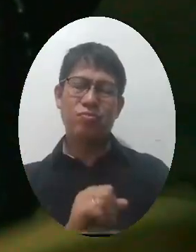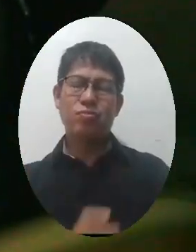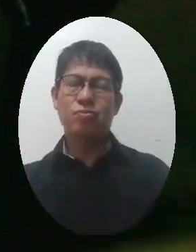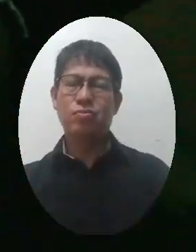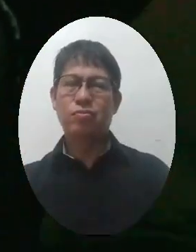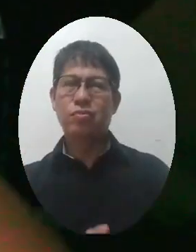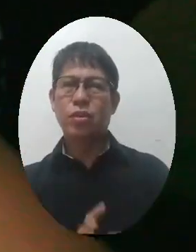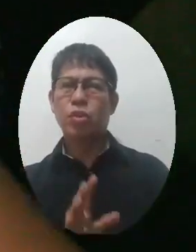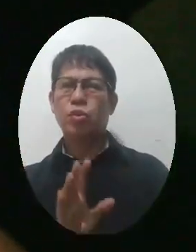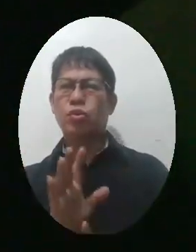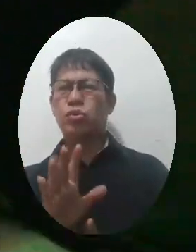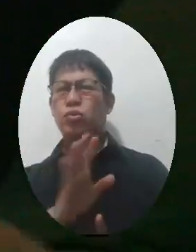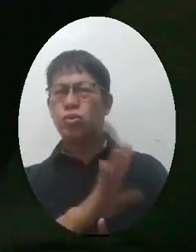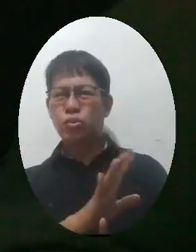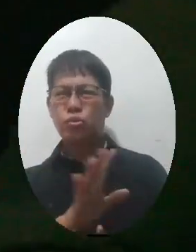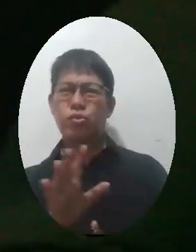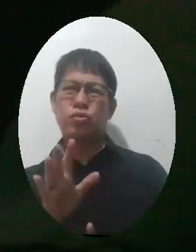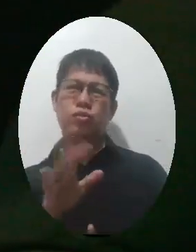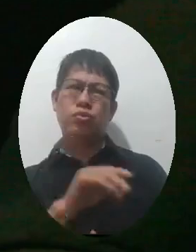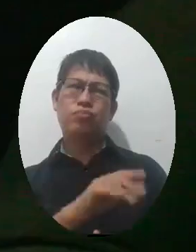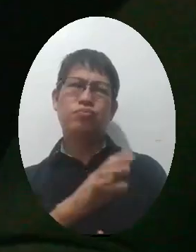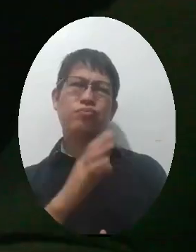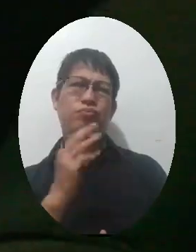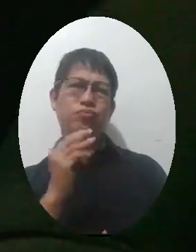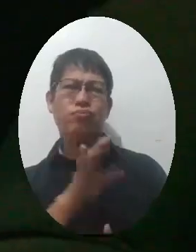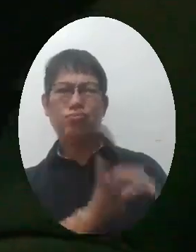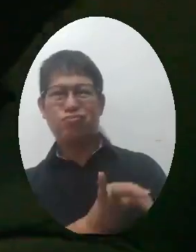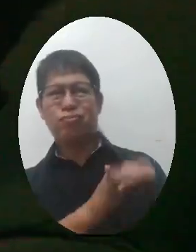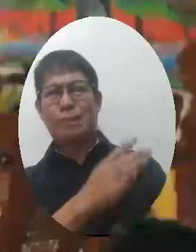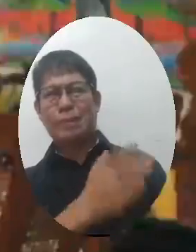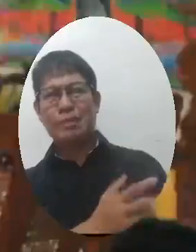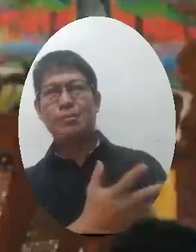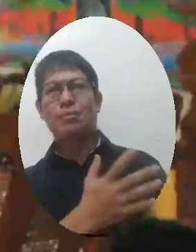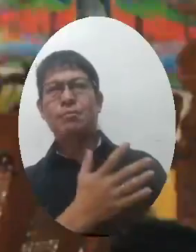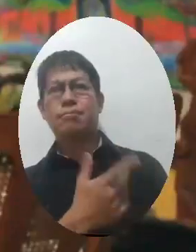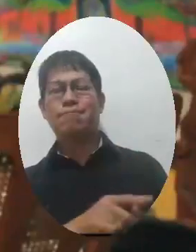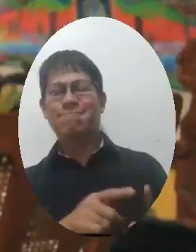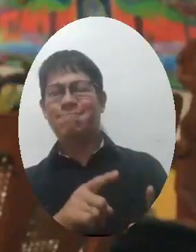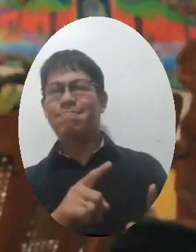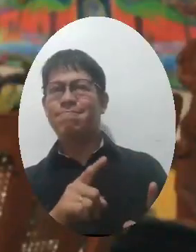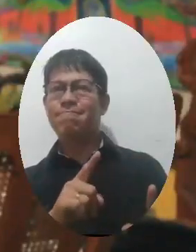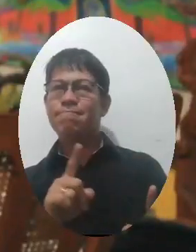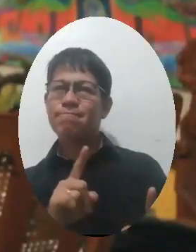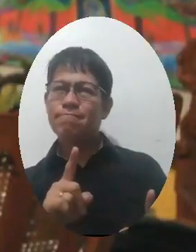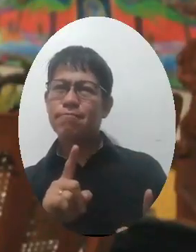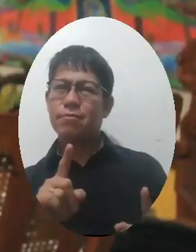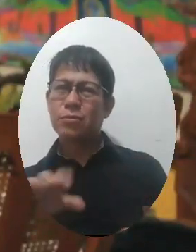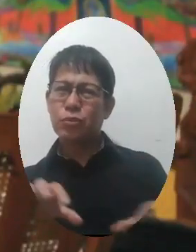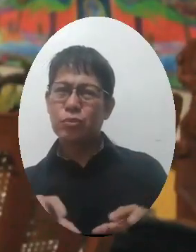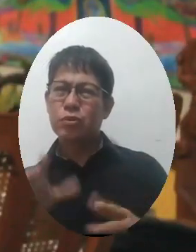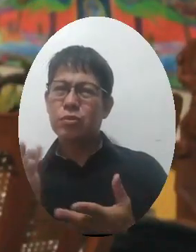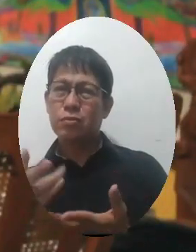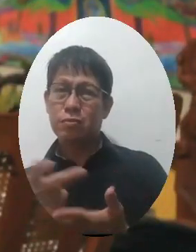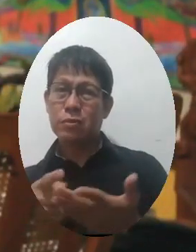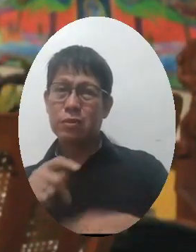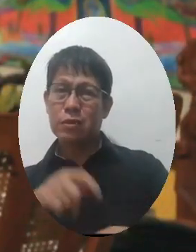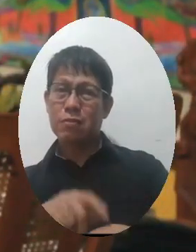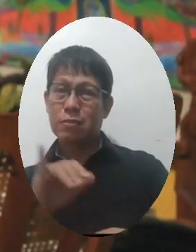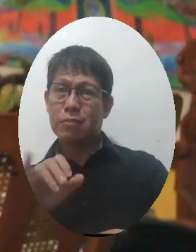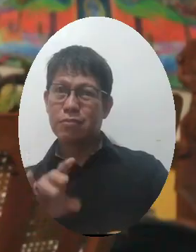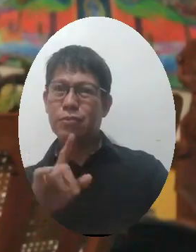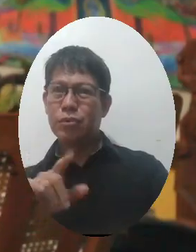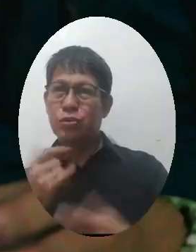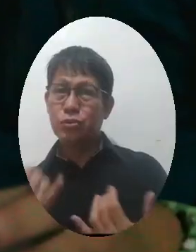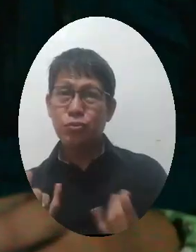eh. Sa kabila ng pagtigil sa trabaho, hindi nawala ng diskarte si Carmela. Kahit nakatutok kay